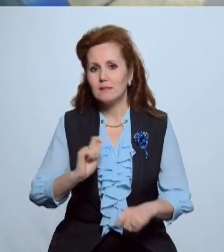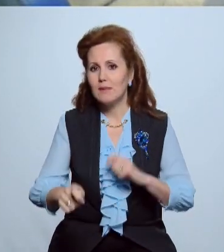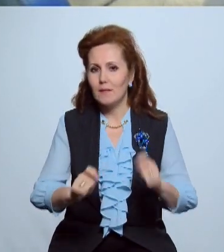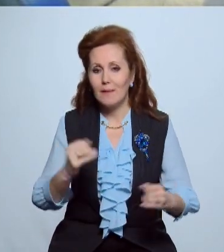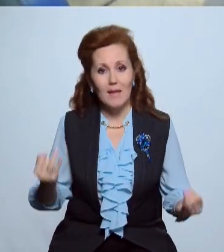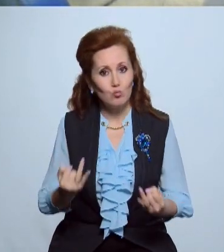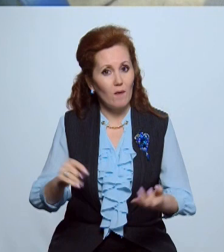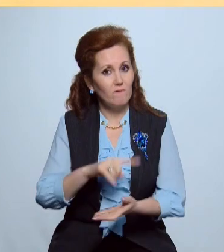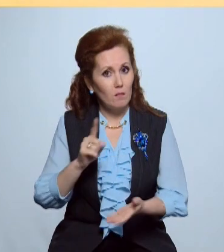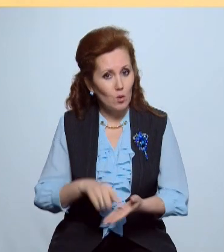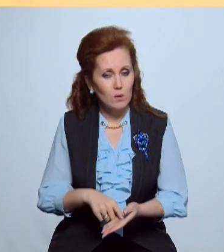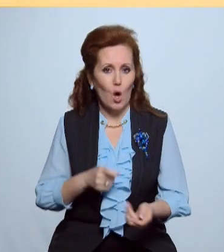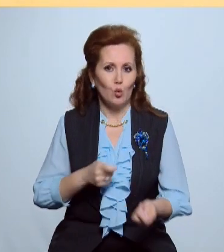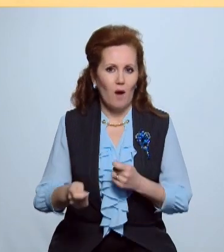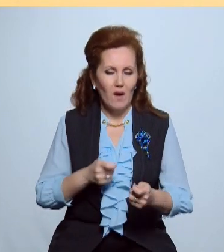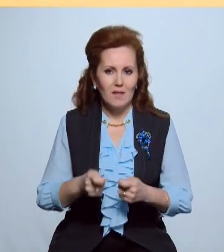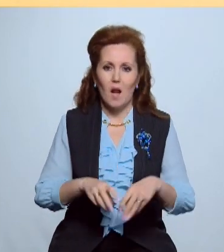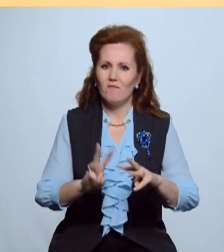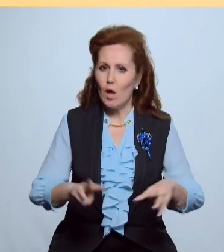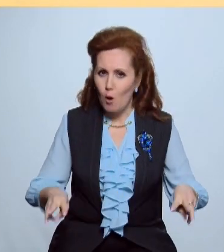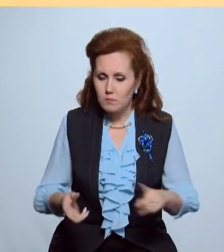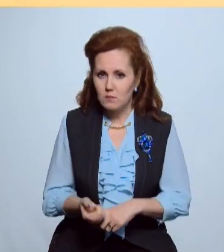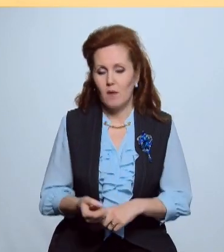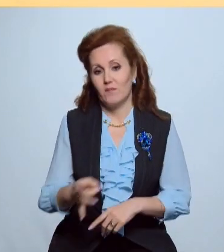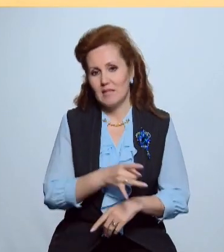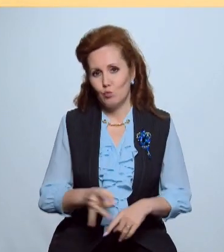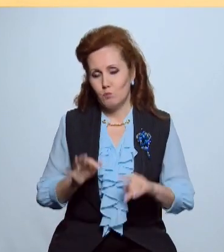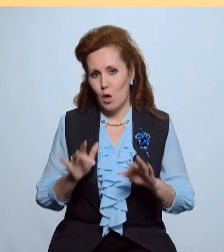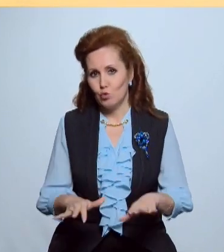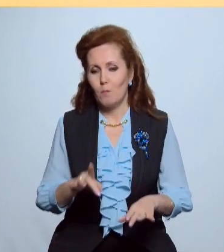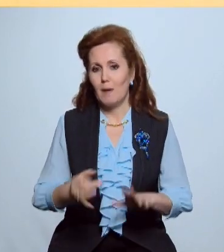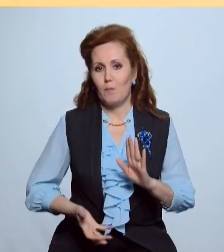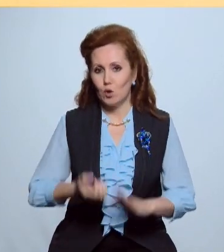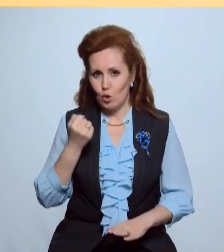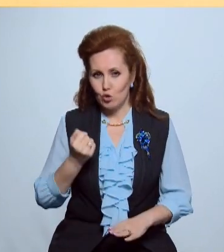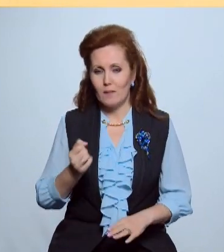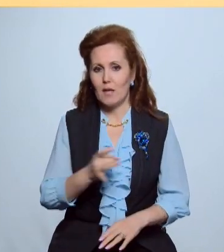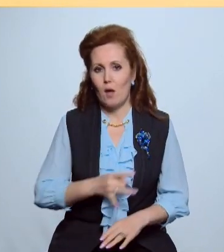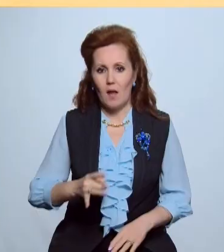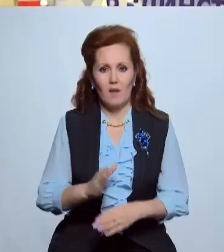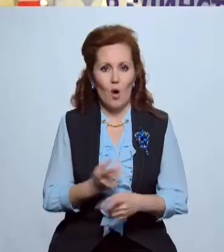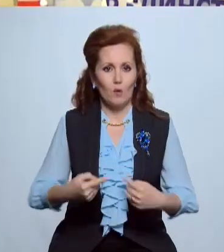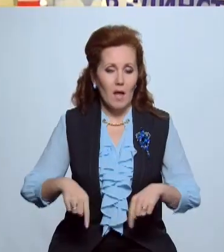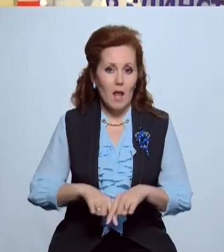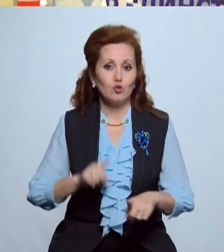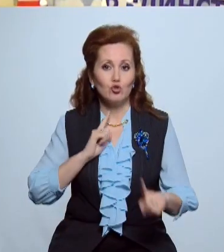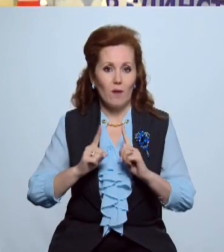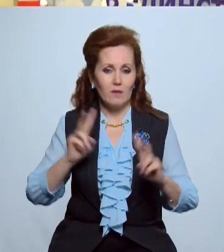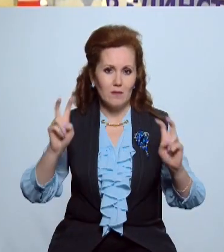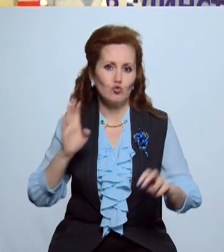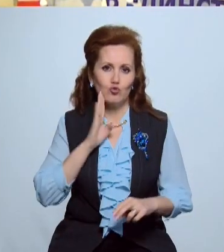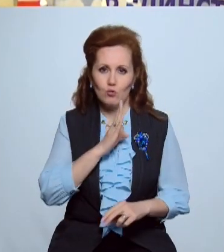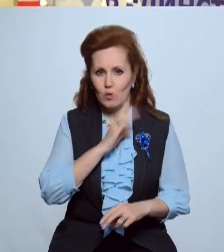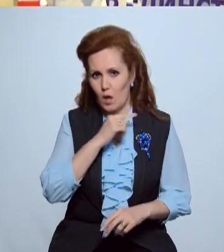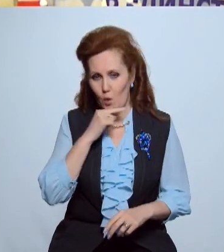интересующие вопросы руководителям профильных ведомств республики. Он прошел при поддержке регионального отделения Совета женщин России и